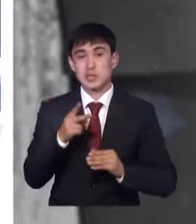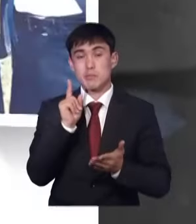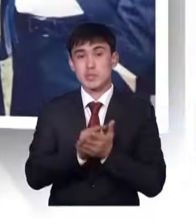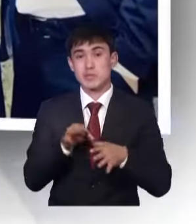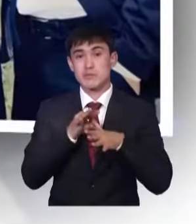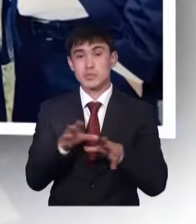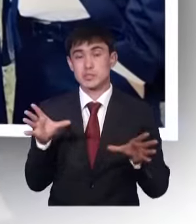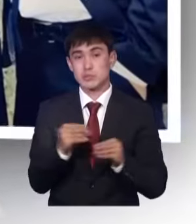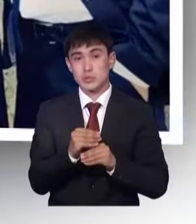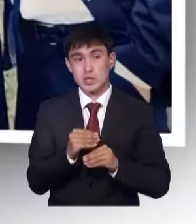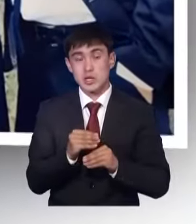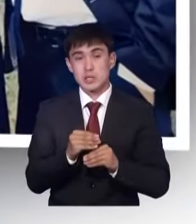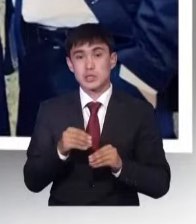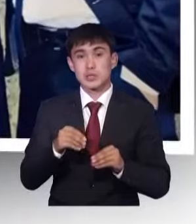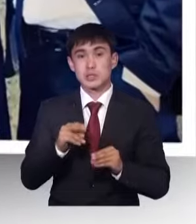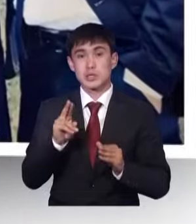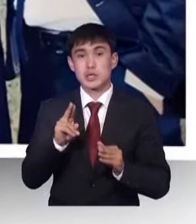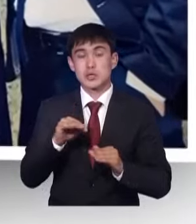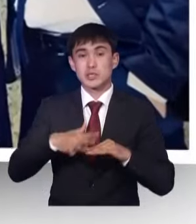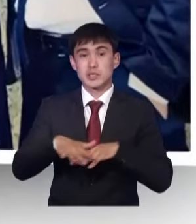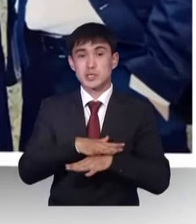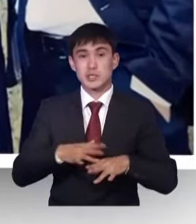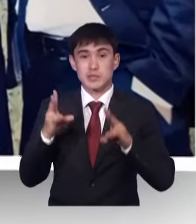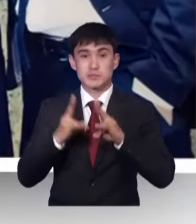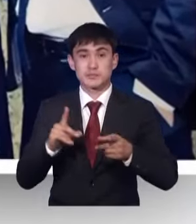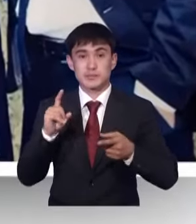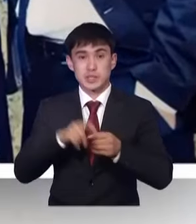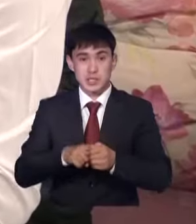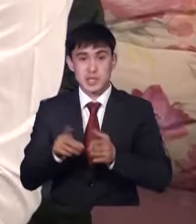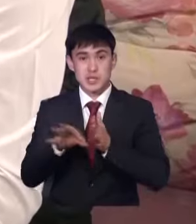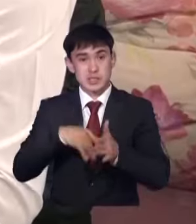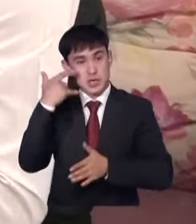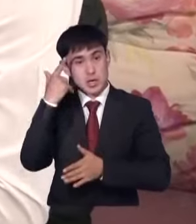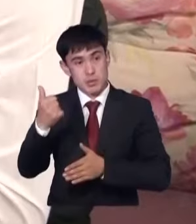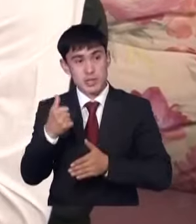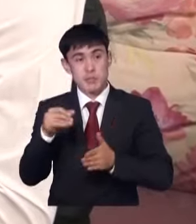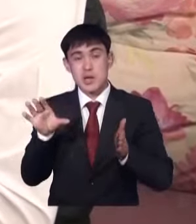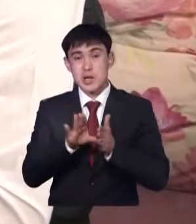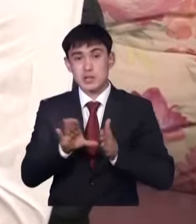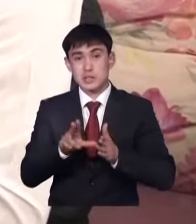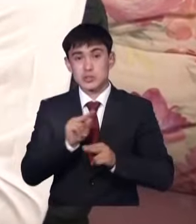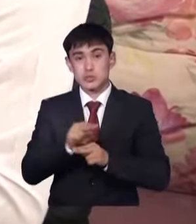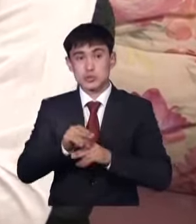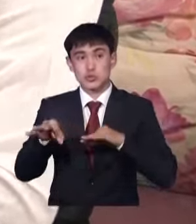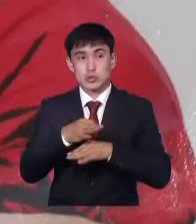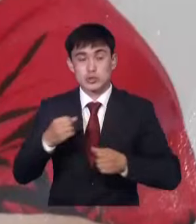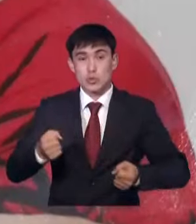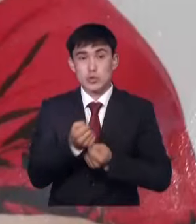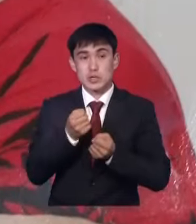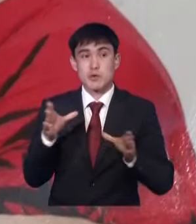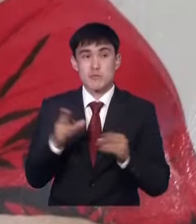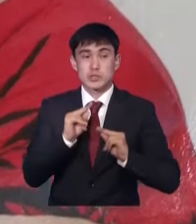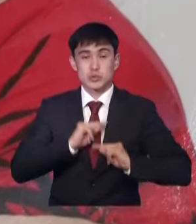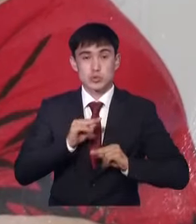алып жүрді. Ел жарықсыз қалмасын деп, апаттық жағдай тіркелгенін лезде хабарлап, диспетчерлік топта жұмыс істеді. Жолдасында қолдап, қалтқысыз